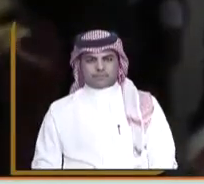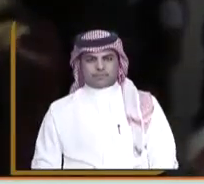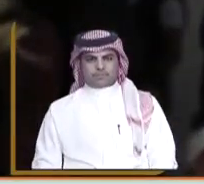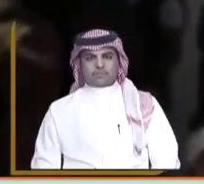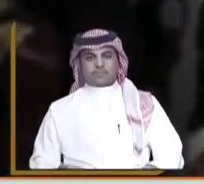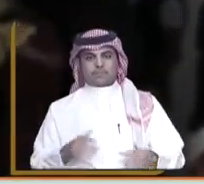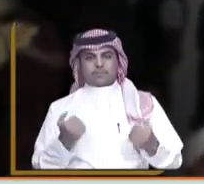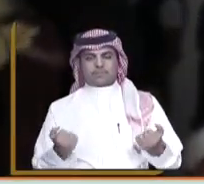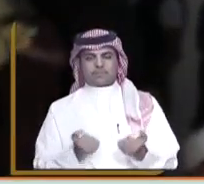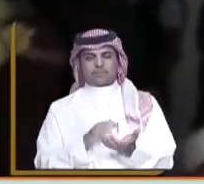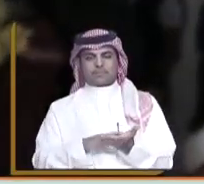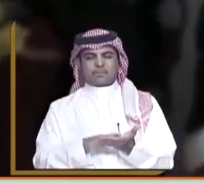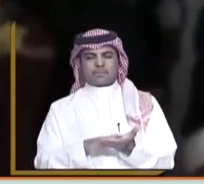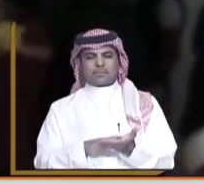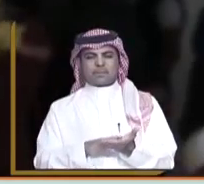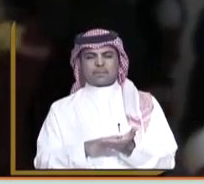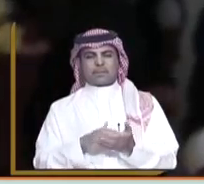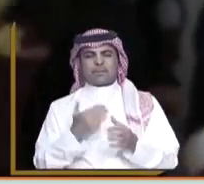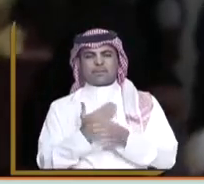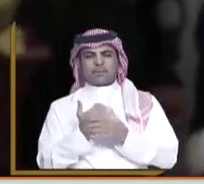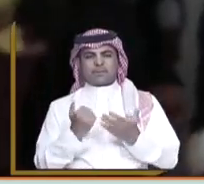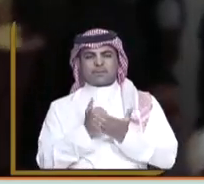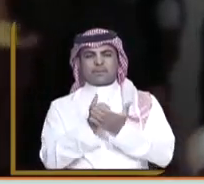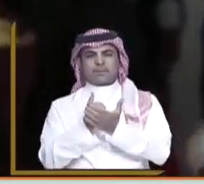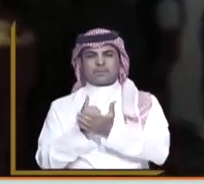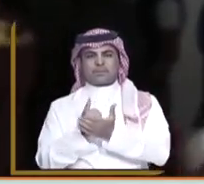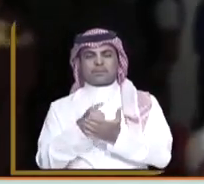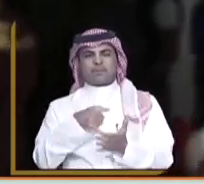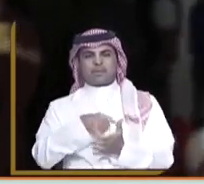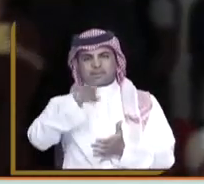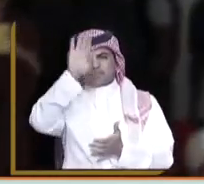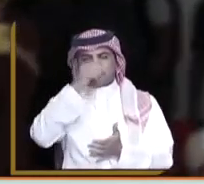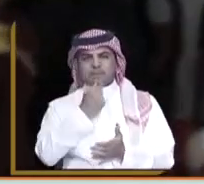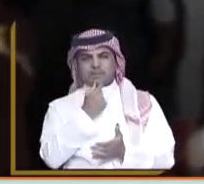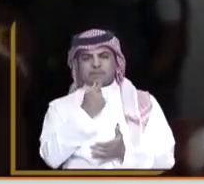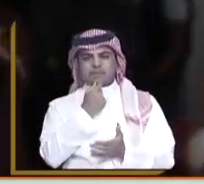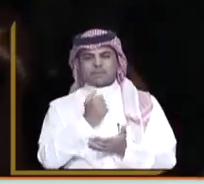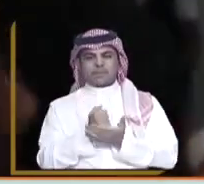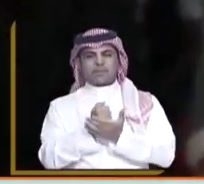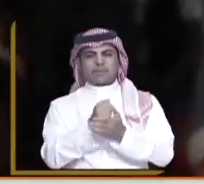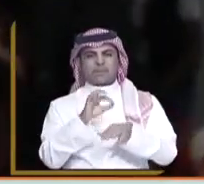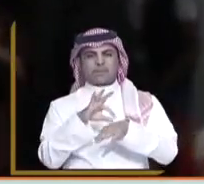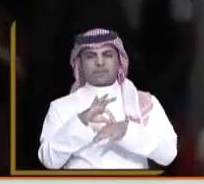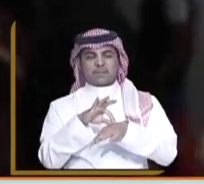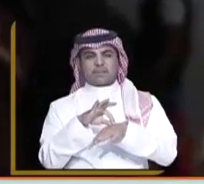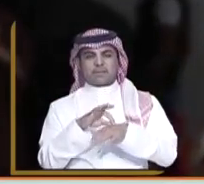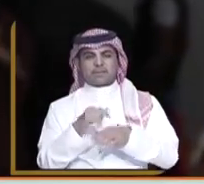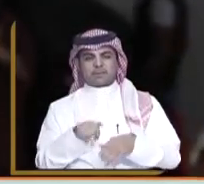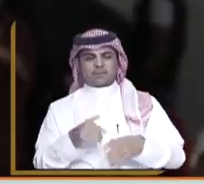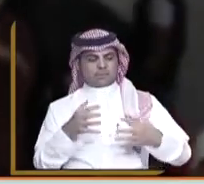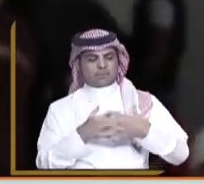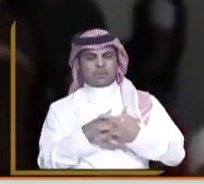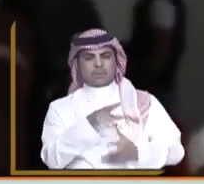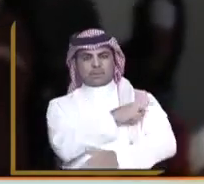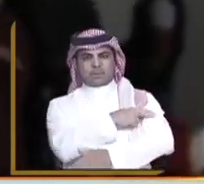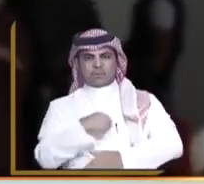الحيوي اللي هو برنامج التطوعي من خلال مركز الملك سلمان للاغاثه والاعمال الانسانيه انا ومجموعه من